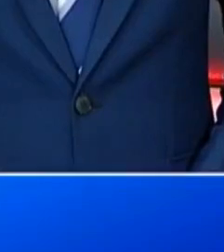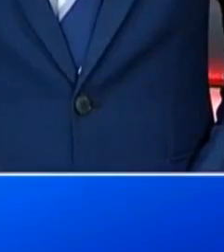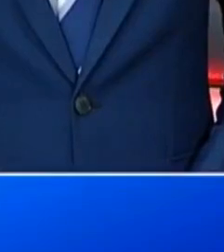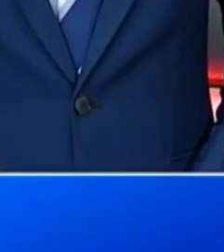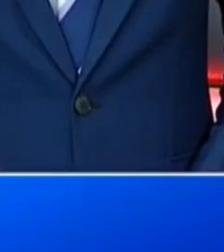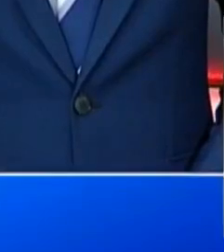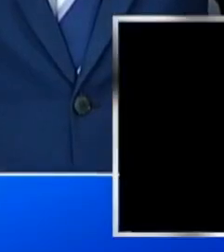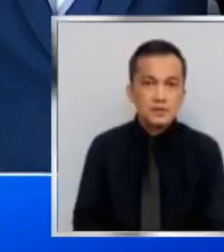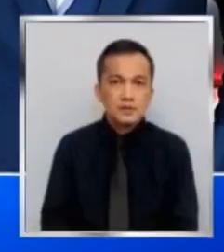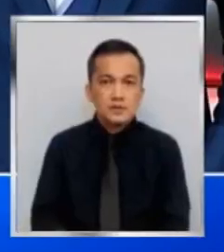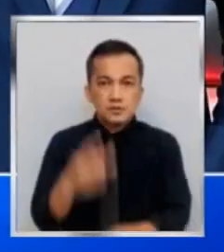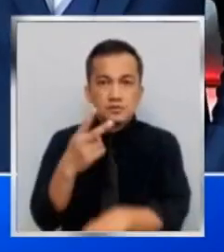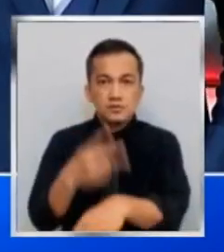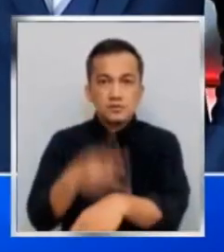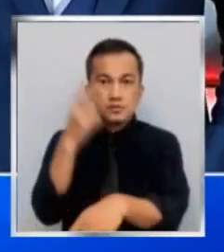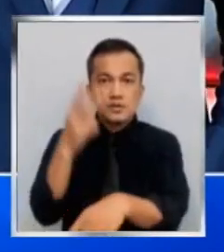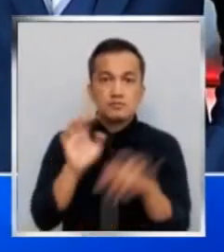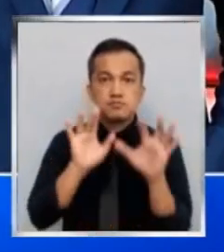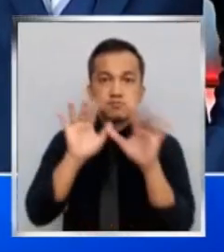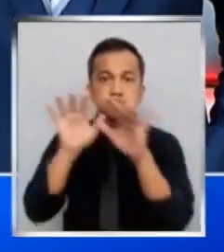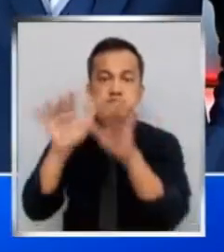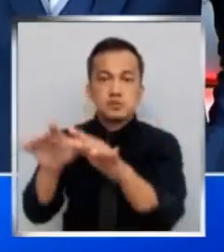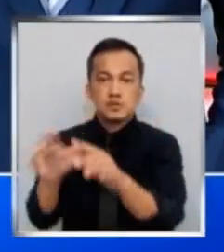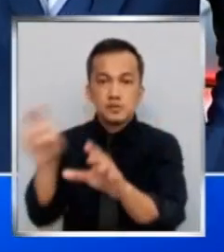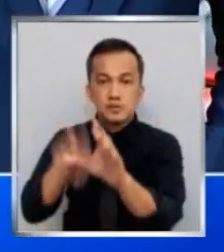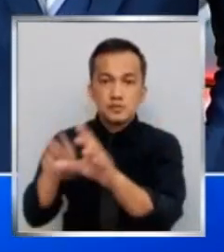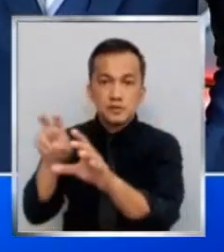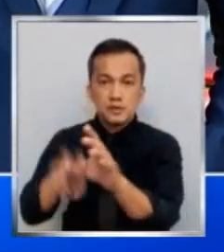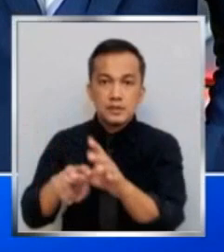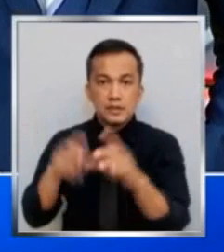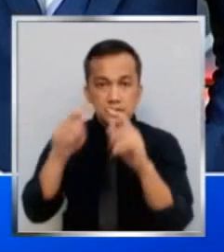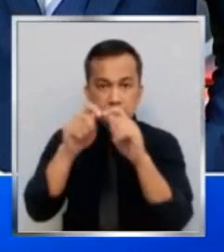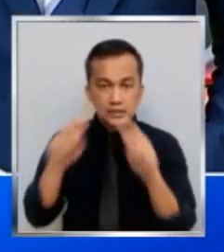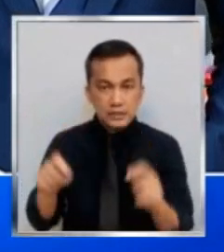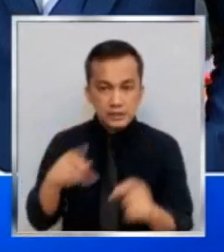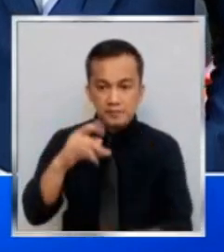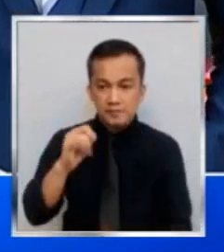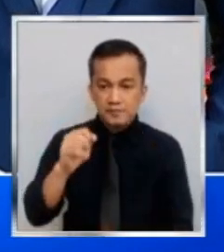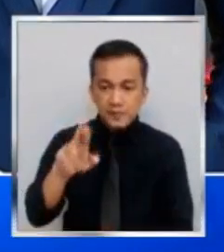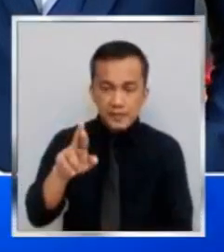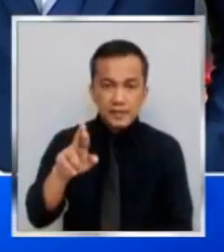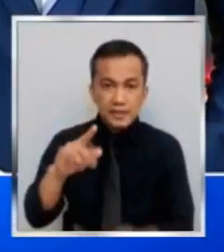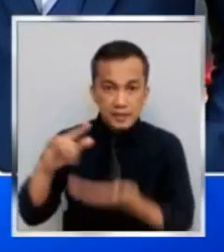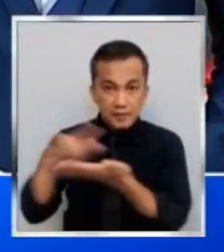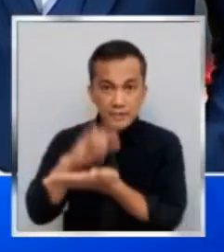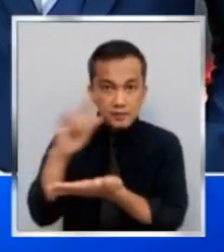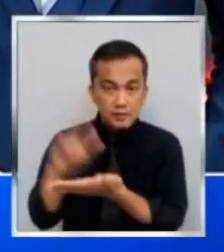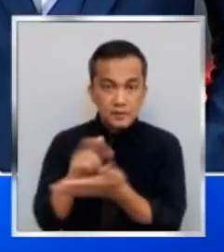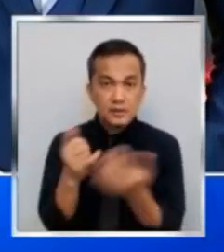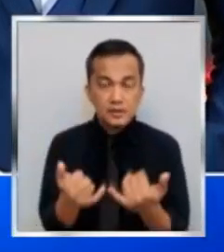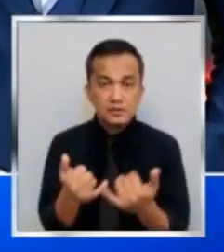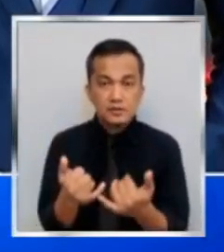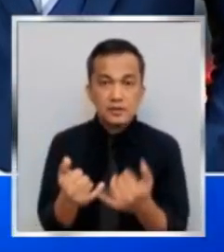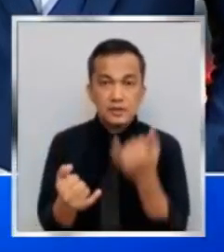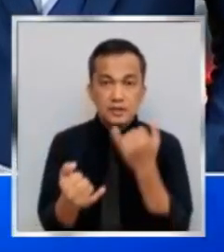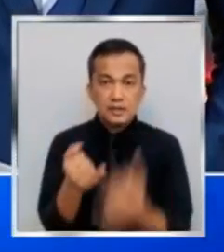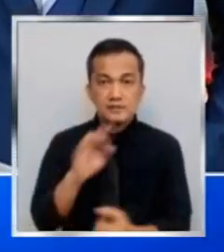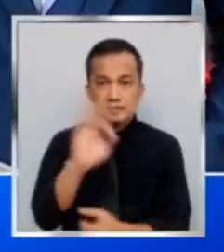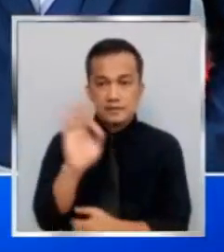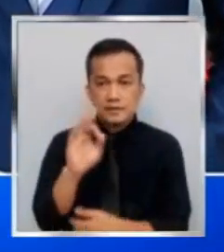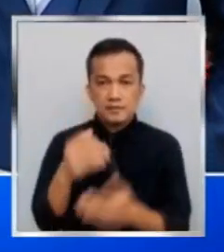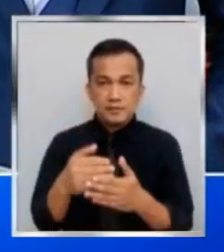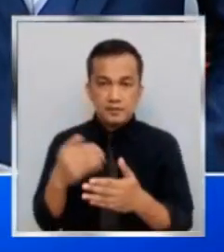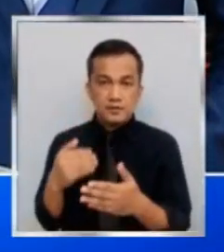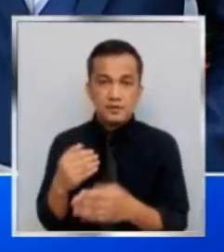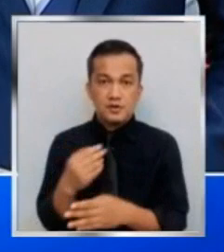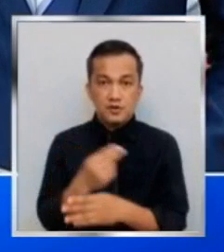Dumoble pa ang mga pasaherong dumagsa sa mga terminal, Pantalan at Paliparan ngayong huling Biyernes bago ang Semana Santa.